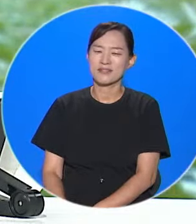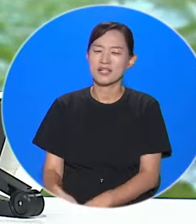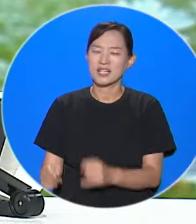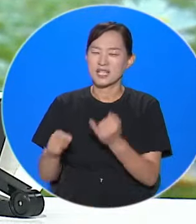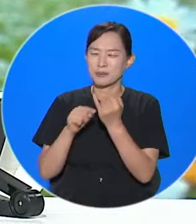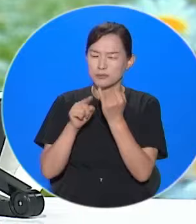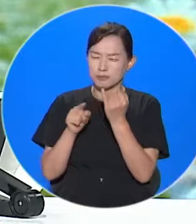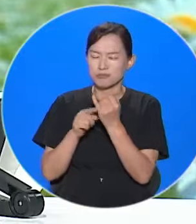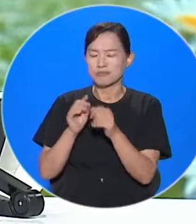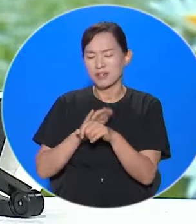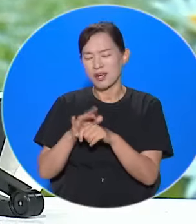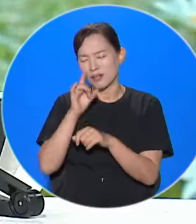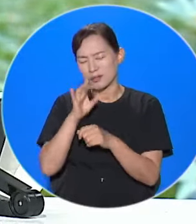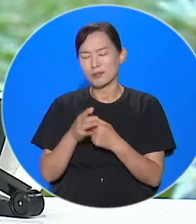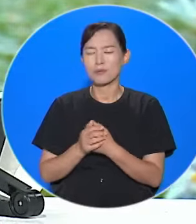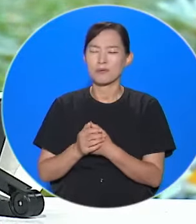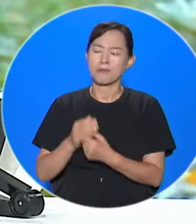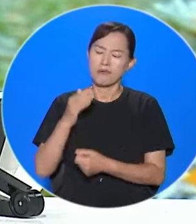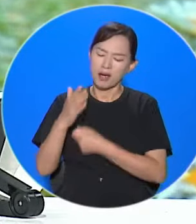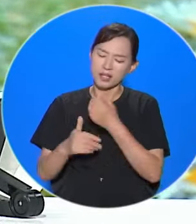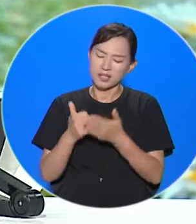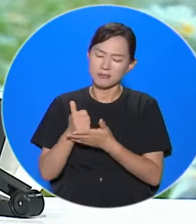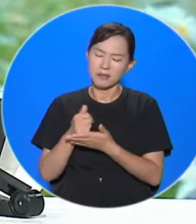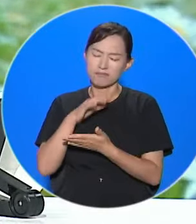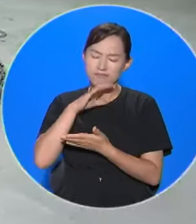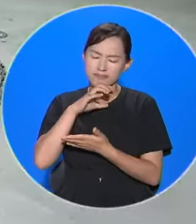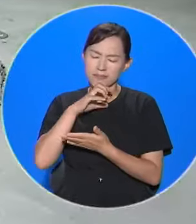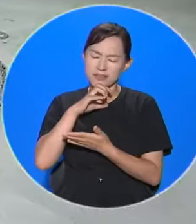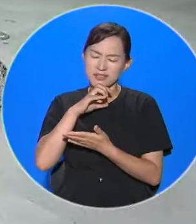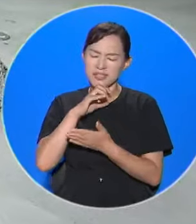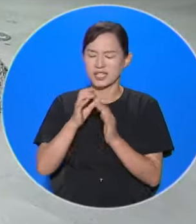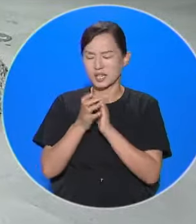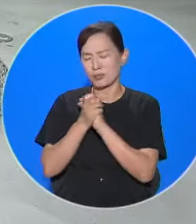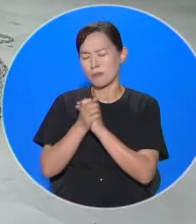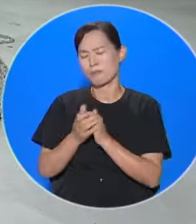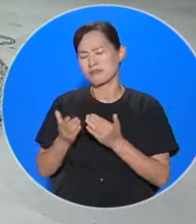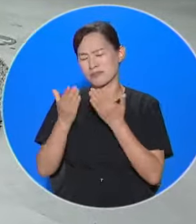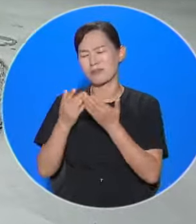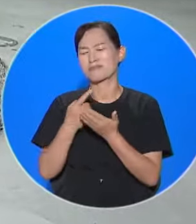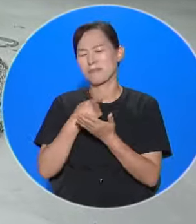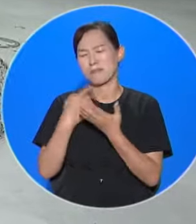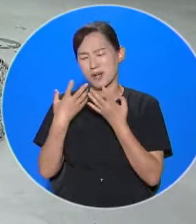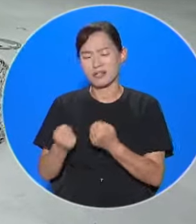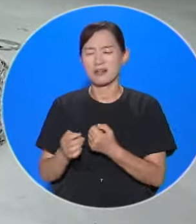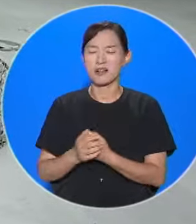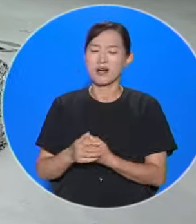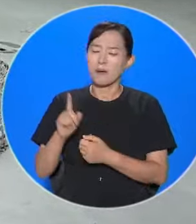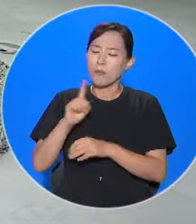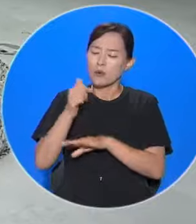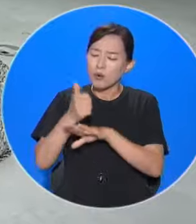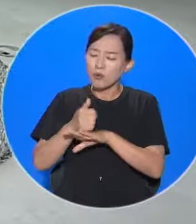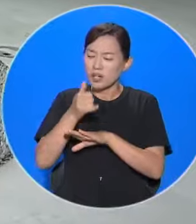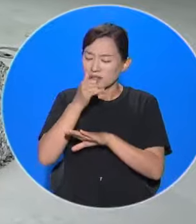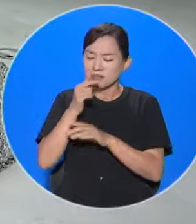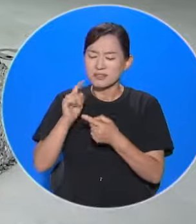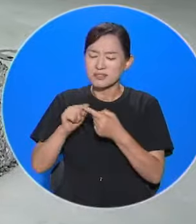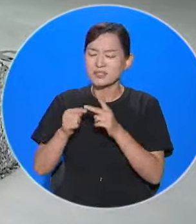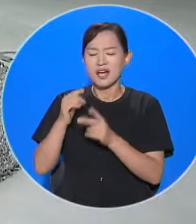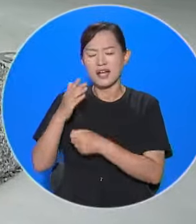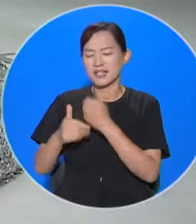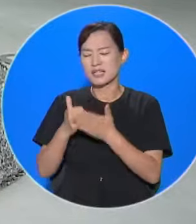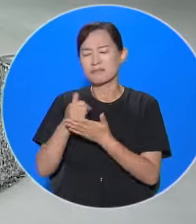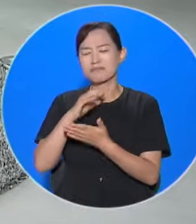난임이었고 하나님한테 원망하는 기도를 좀 많이 했었어요. 네, 네. 어떠한 결과가 있더라도 하나님